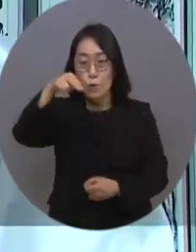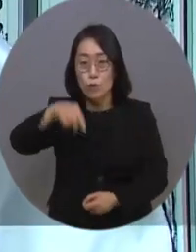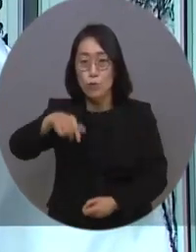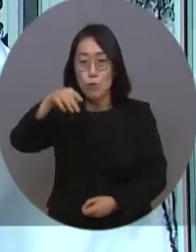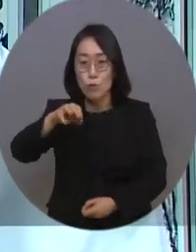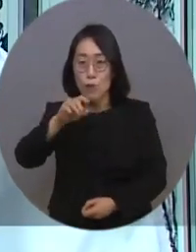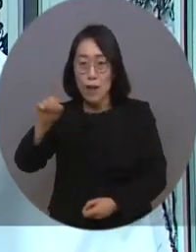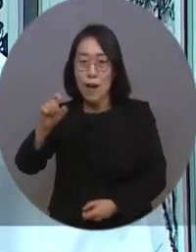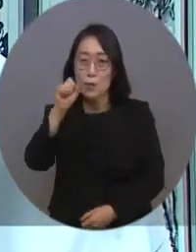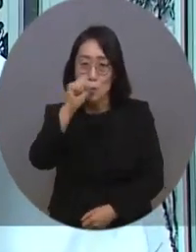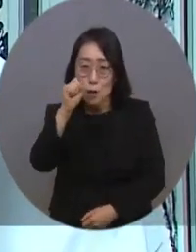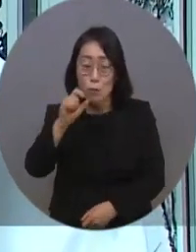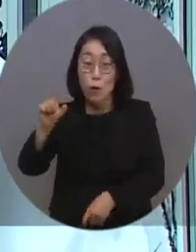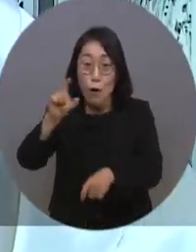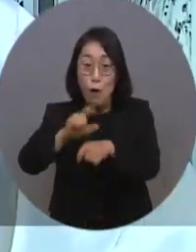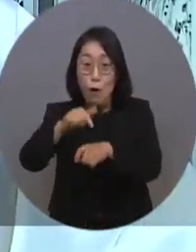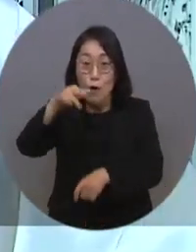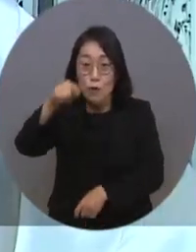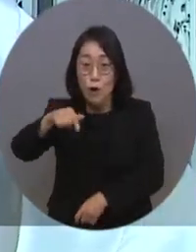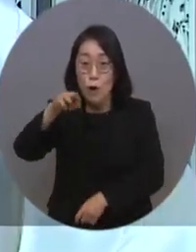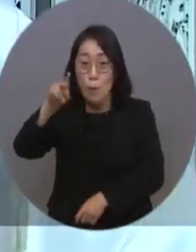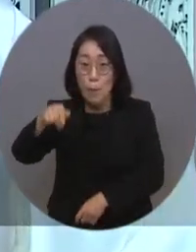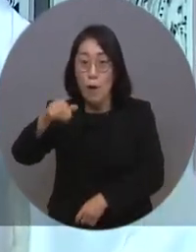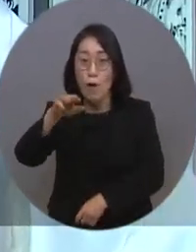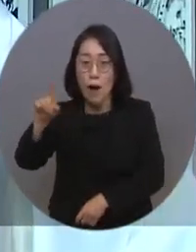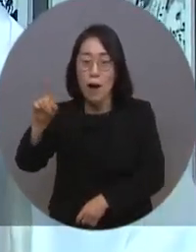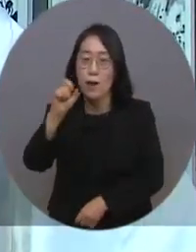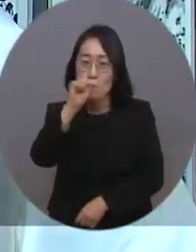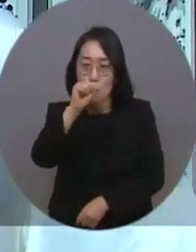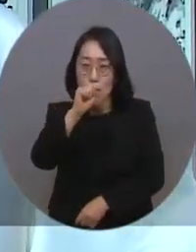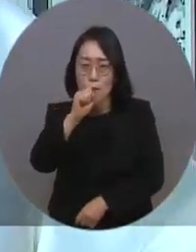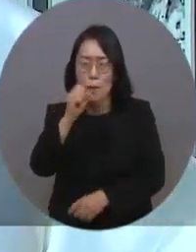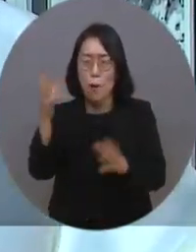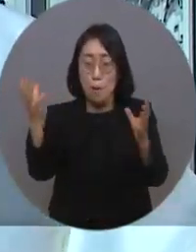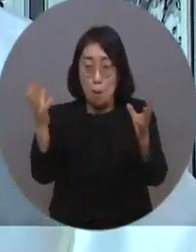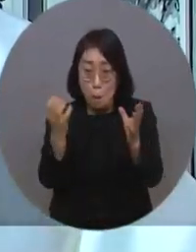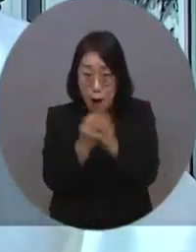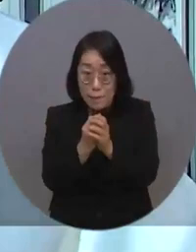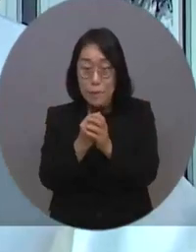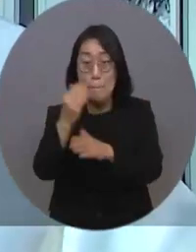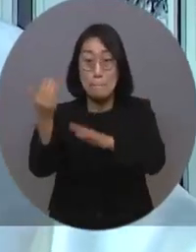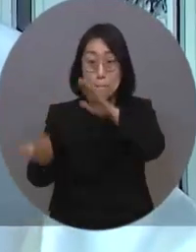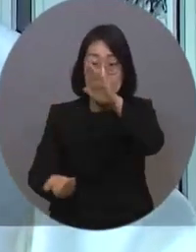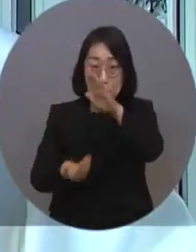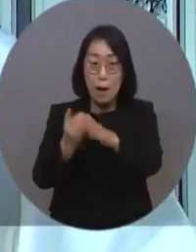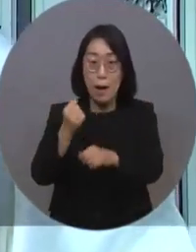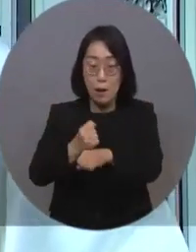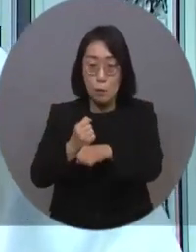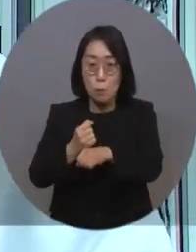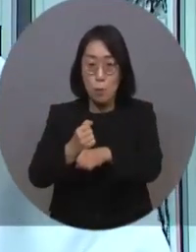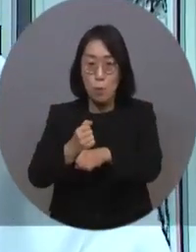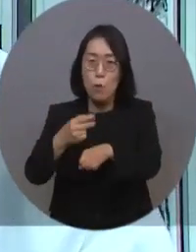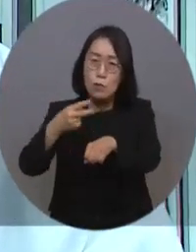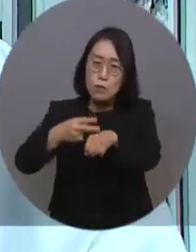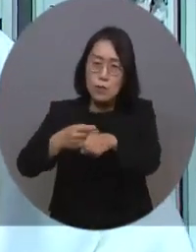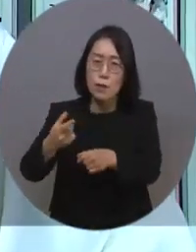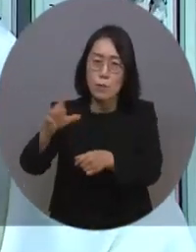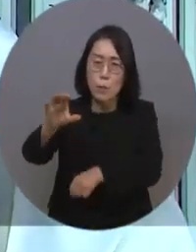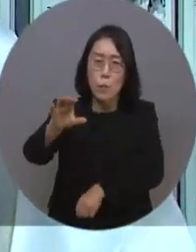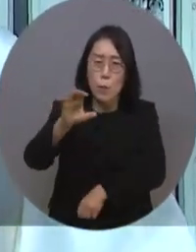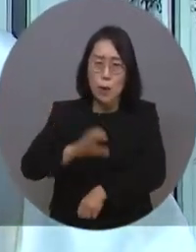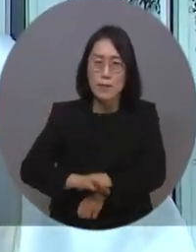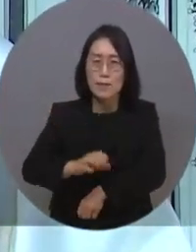좋아하지만 적백가도 좋아합니다. 적백가도 완창하고 명창이 되고 금우의 선생님처럼